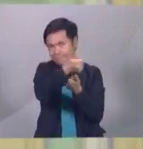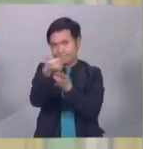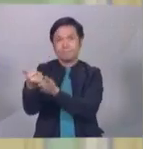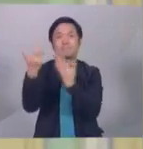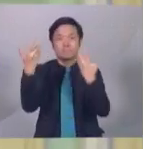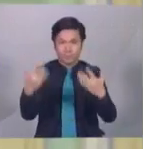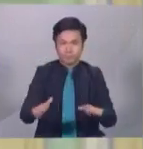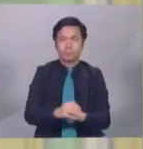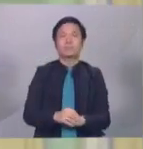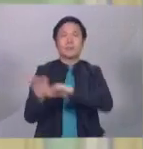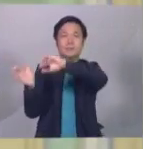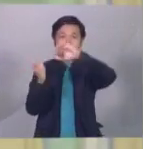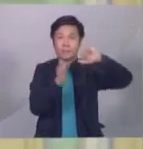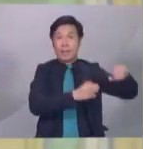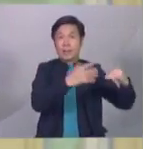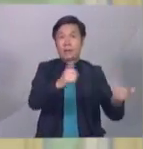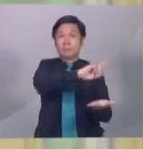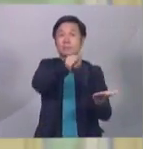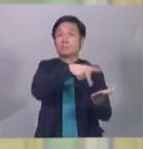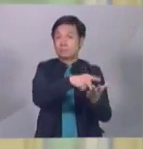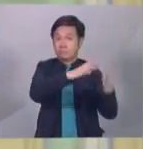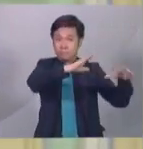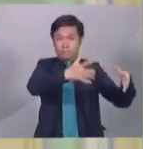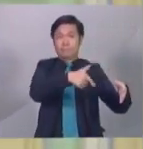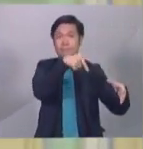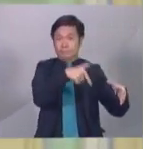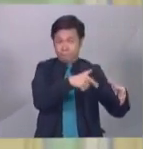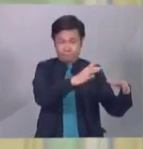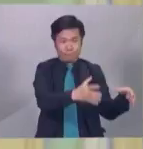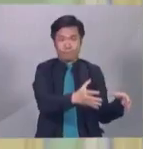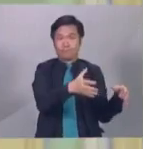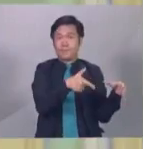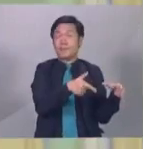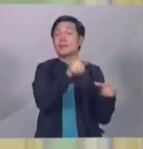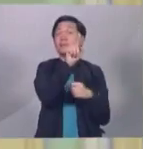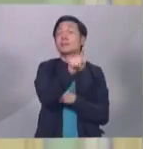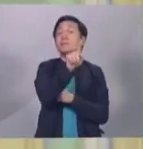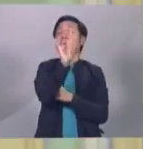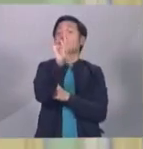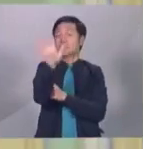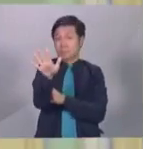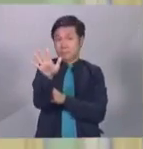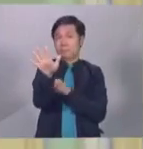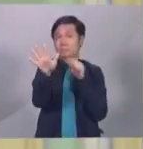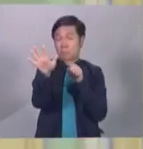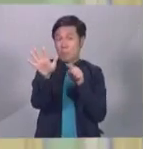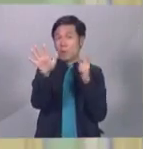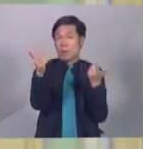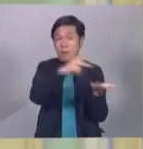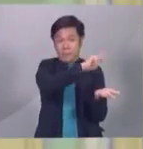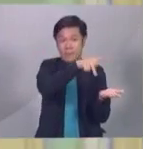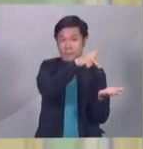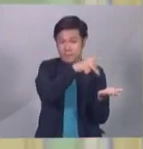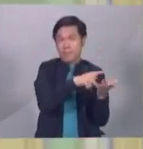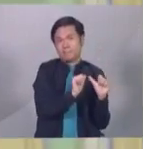Hai mengenai pusat korentin sebanyak 185 pusat Valentine telah